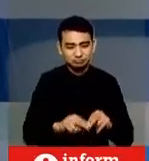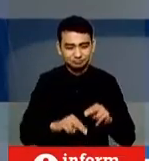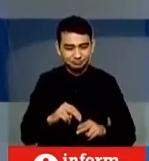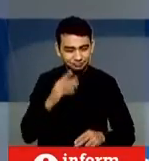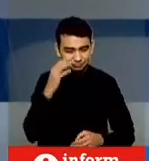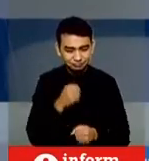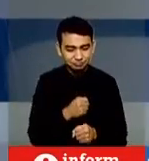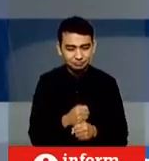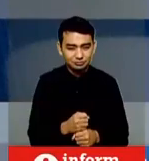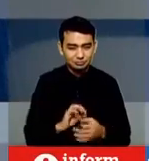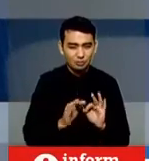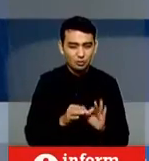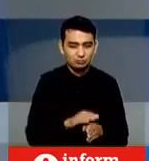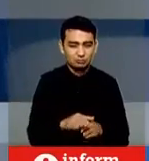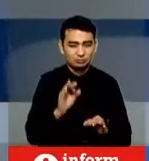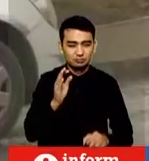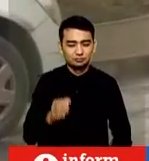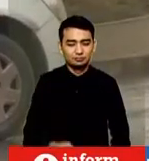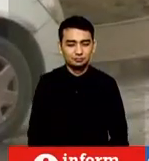әріптесім Абай Нұржалынұлы айтып берсін.